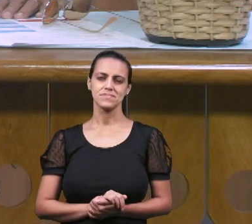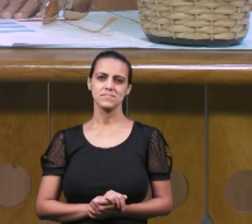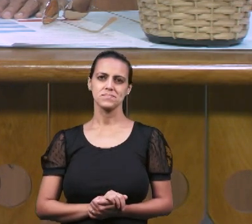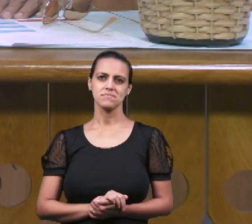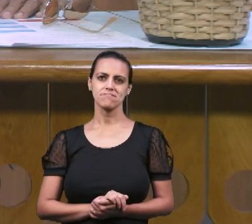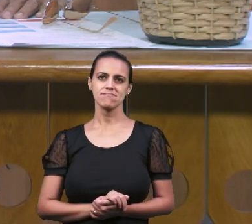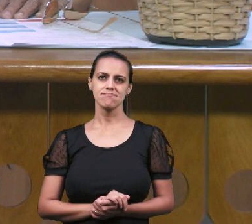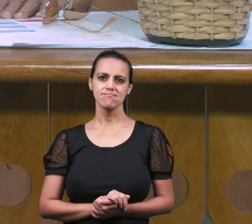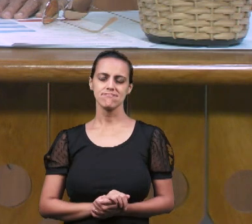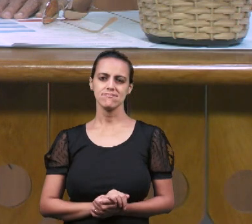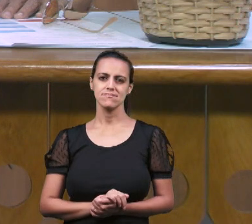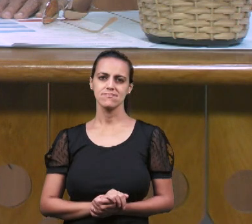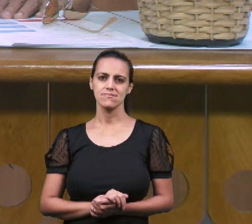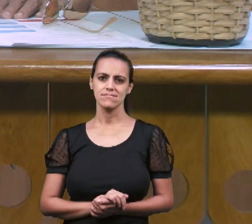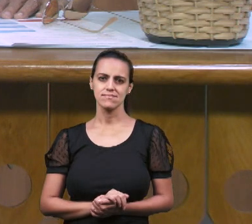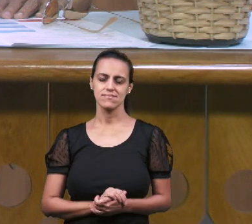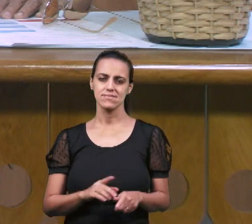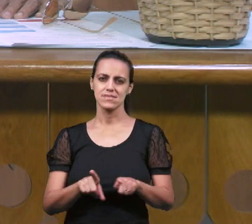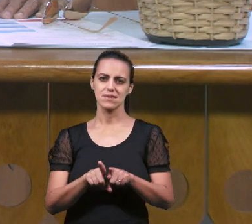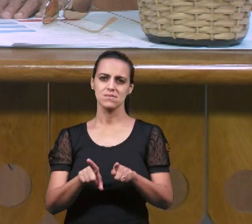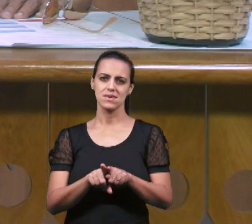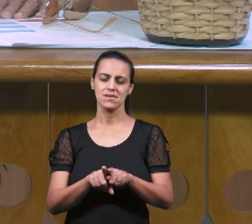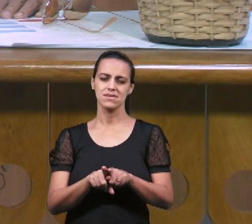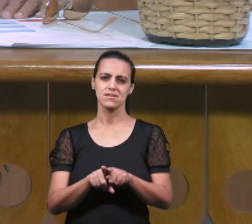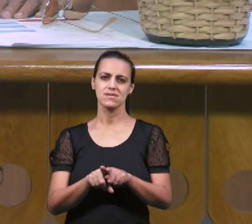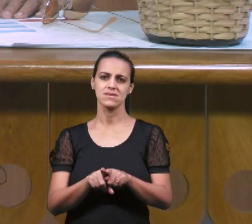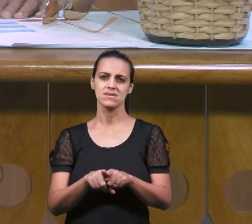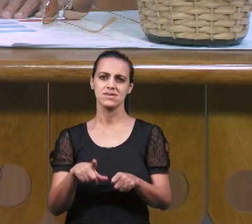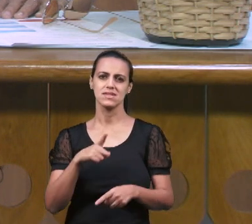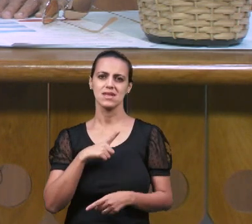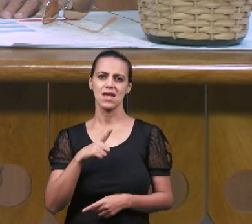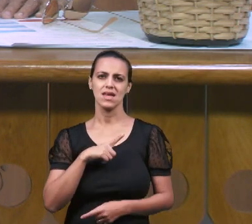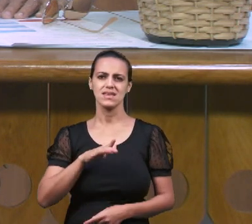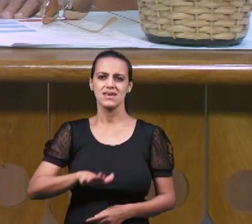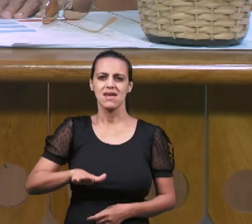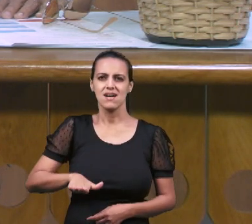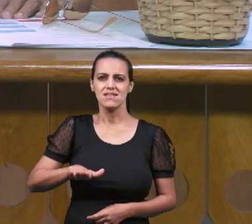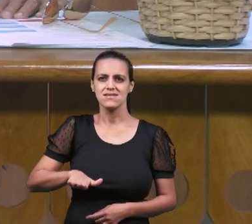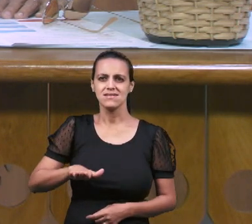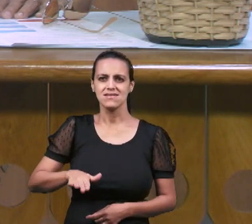Nous avons aussi d'autres frères ici, un enfant de 9 ans.